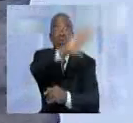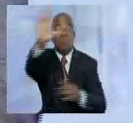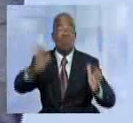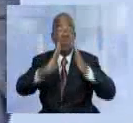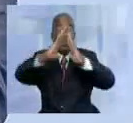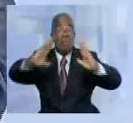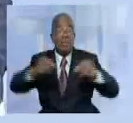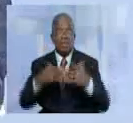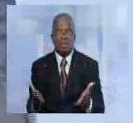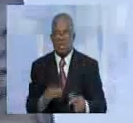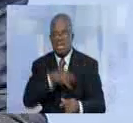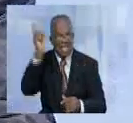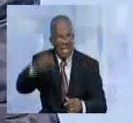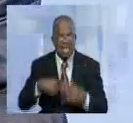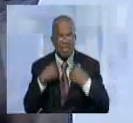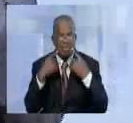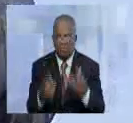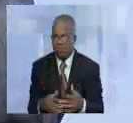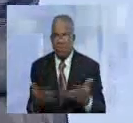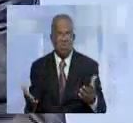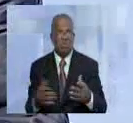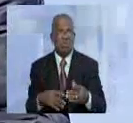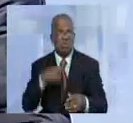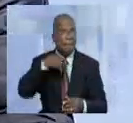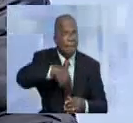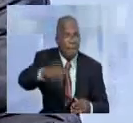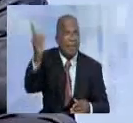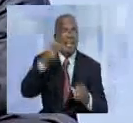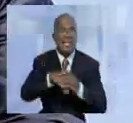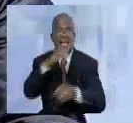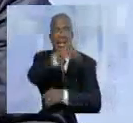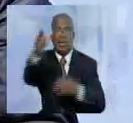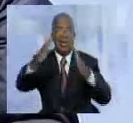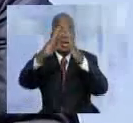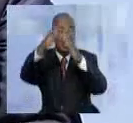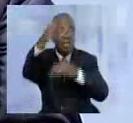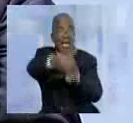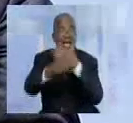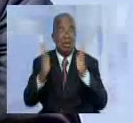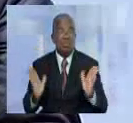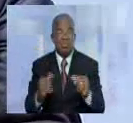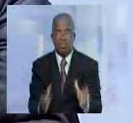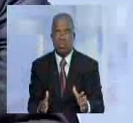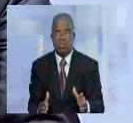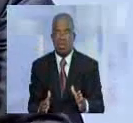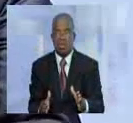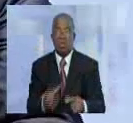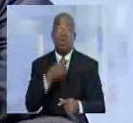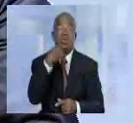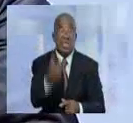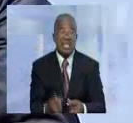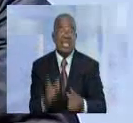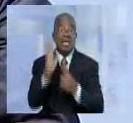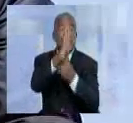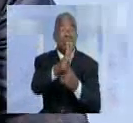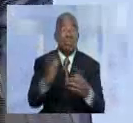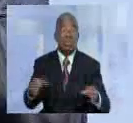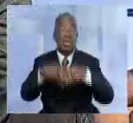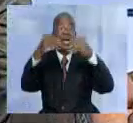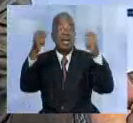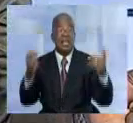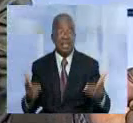96. J'ai envie de lire même un petit passage pour que les gens comprennent que quand on vient à la télé pour expliquer certaines choses, ce n'est pas... Très, très